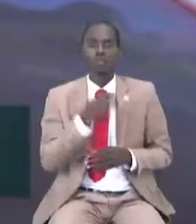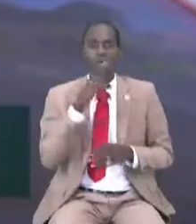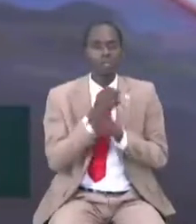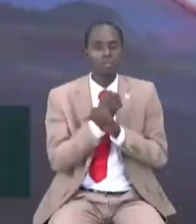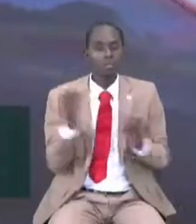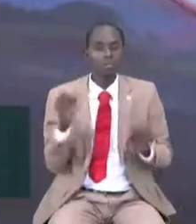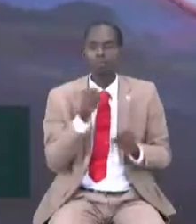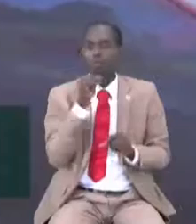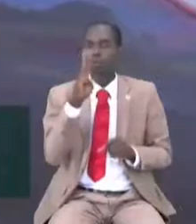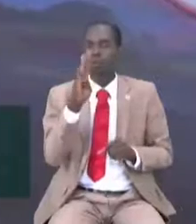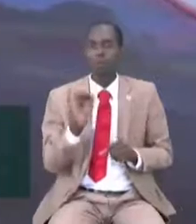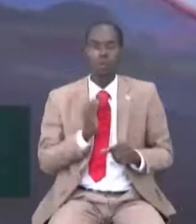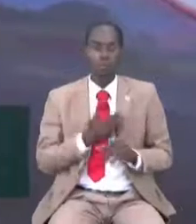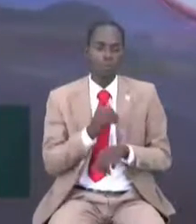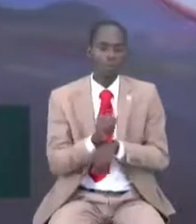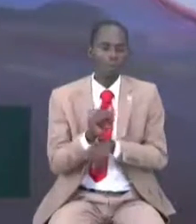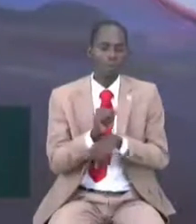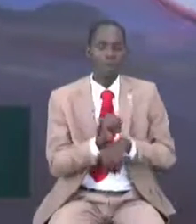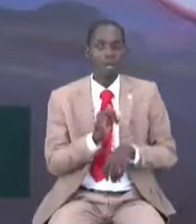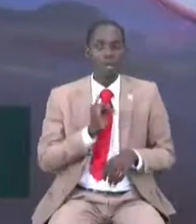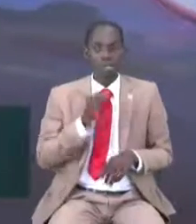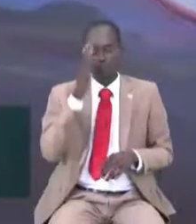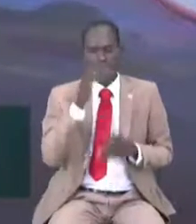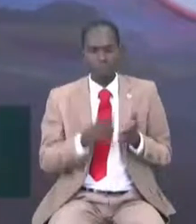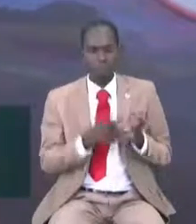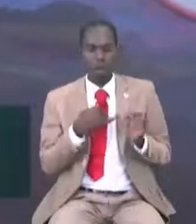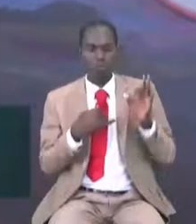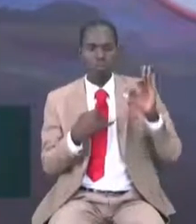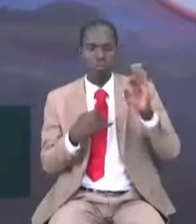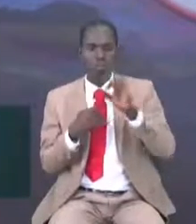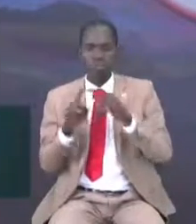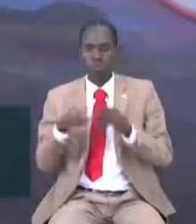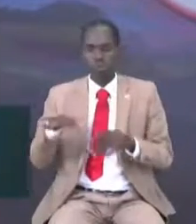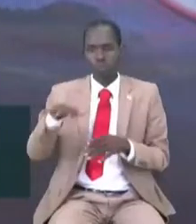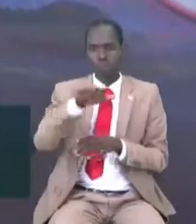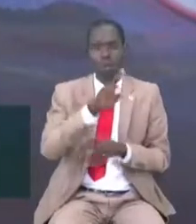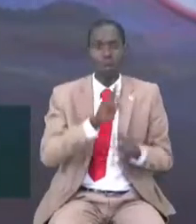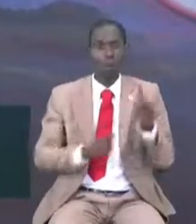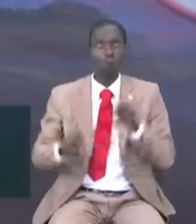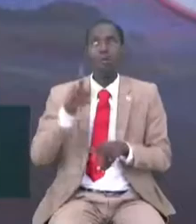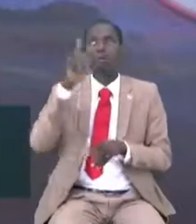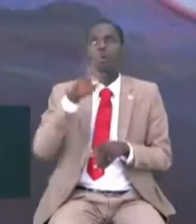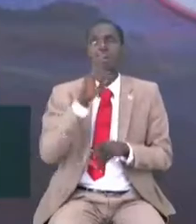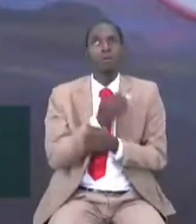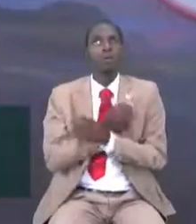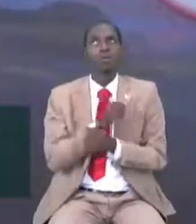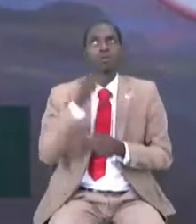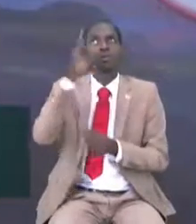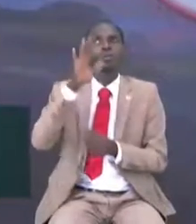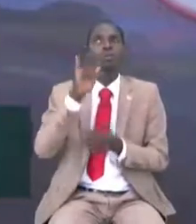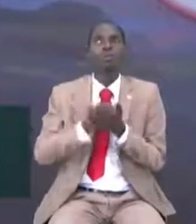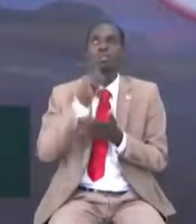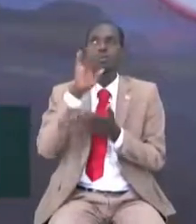Dieu gracieux, c'est ta nature, la nature de Dieu est compatissant, miséricordieux dans le passé,